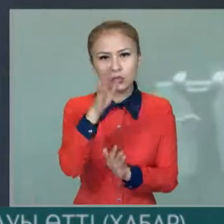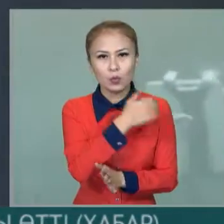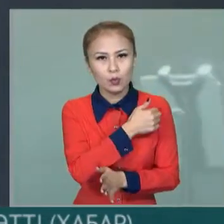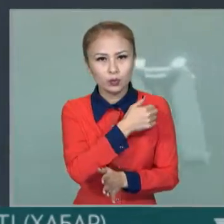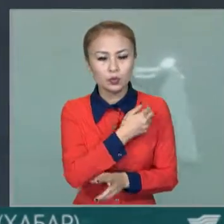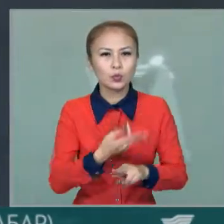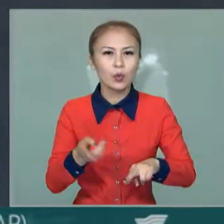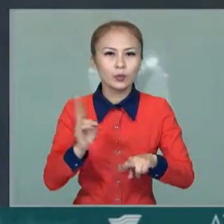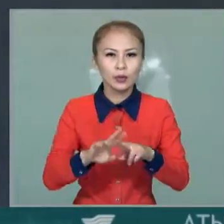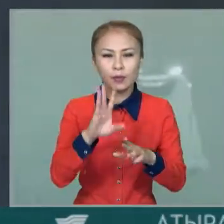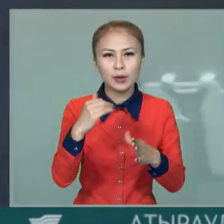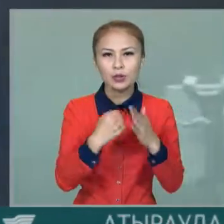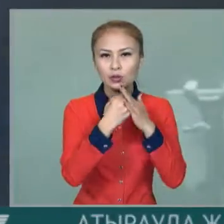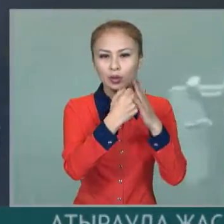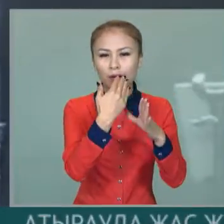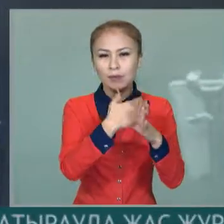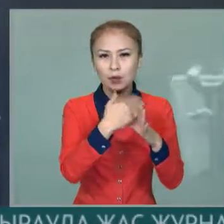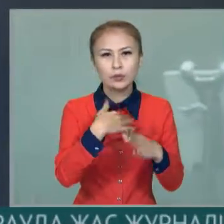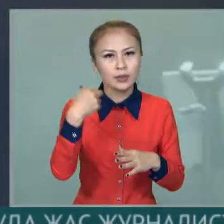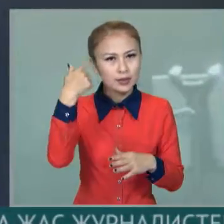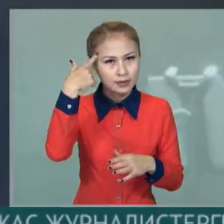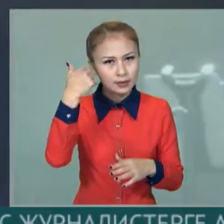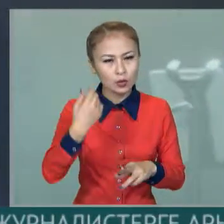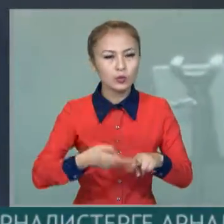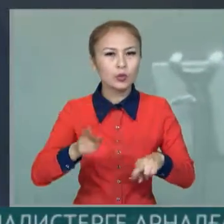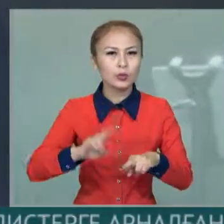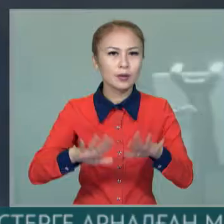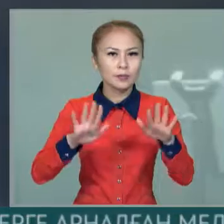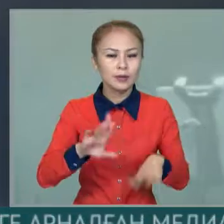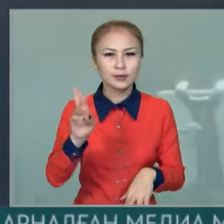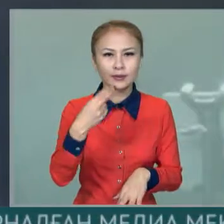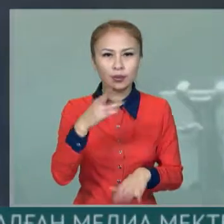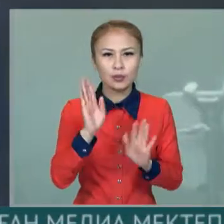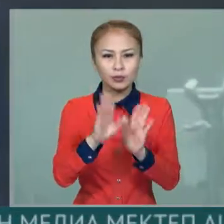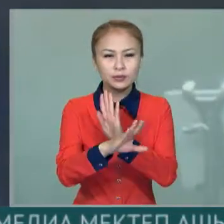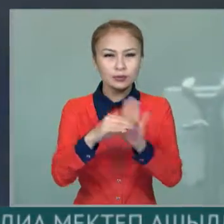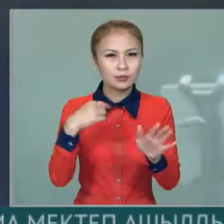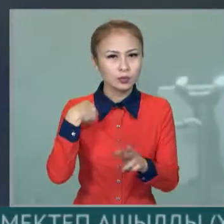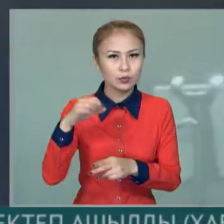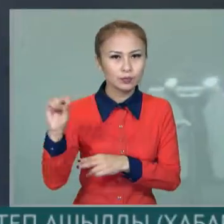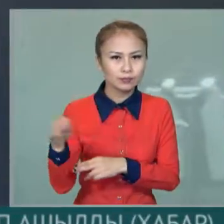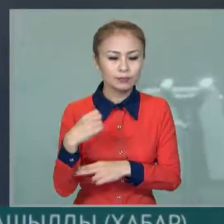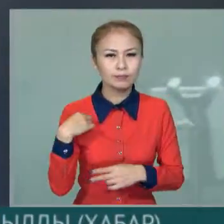керек. Жақтастарымның көп екенін білемін. Сондықтан біз желтоқсанда өтетін сайлауда жеңіске жетуге тиіспіз.